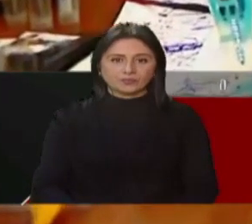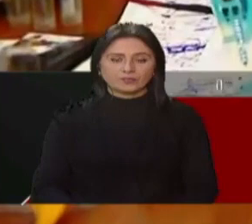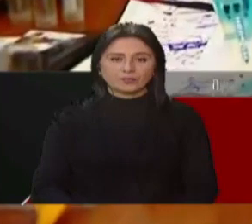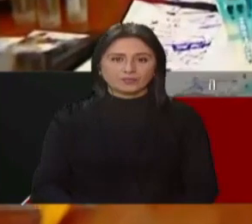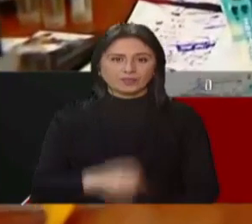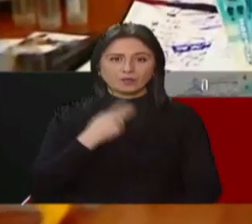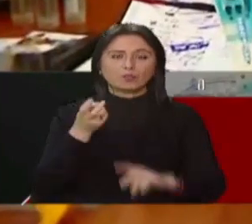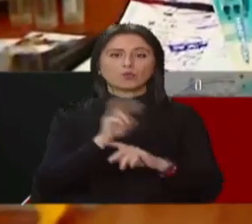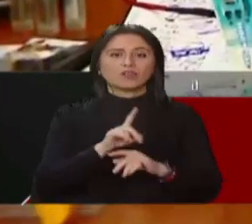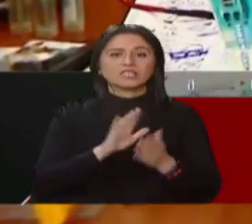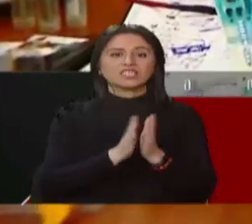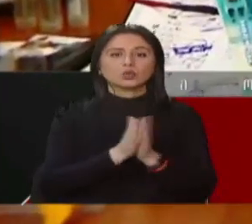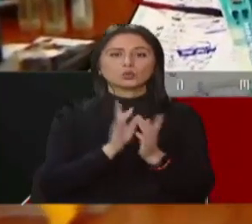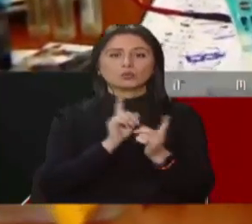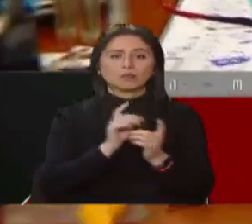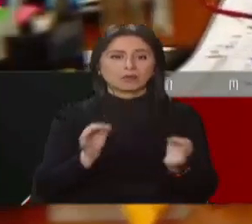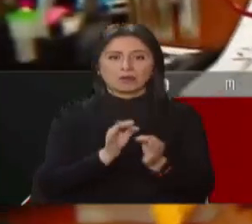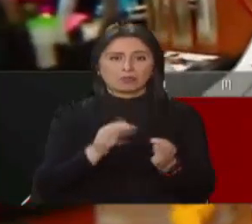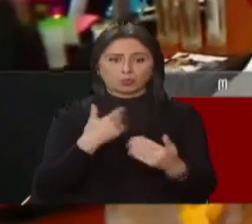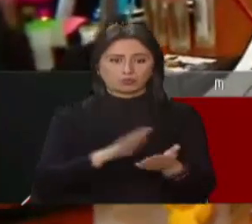და აქ რა ხდებოდა, რა სიტუაცია დაგხვდათ?